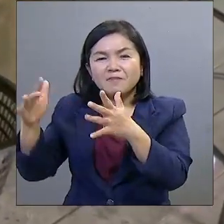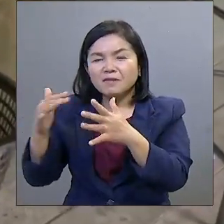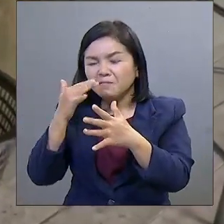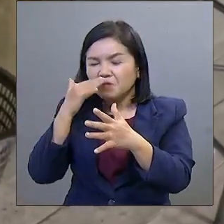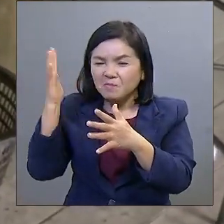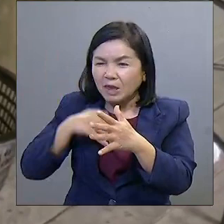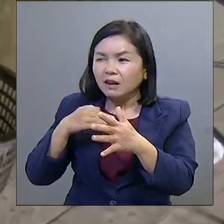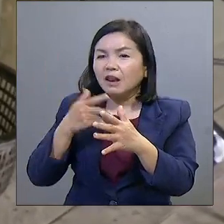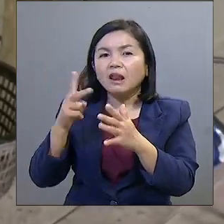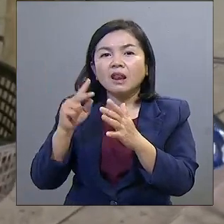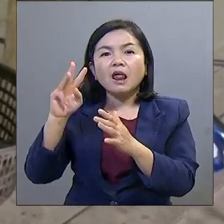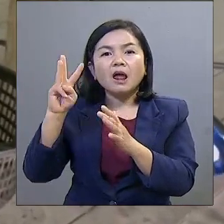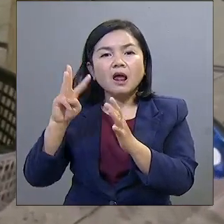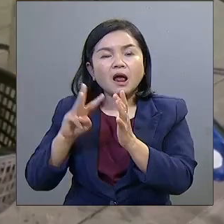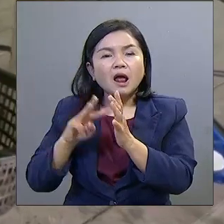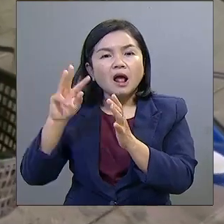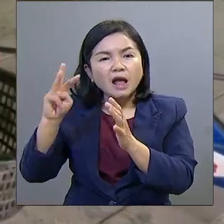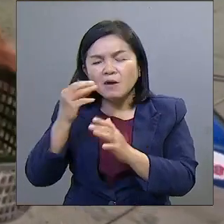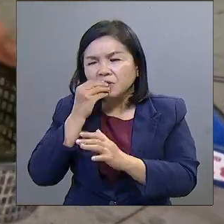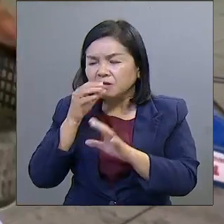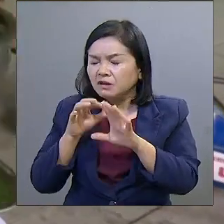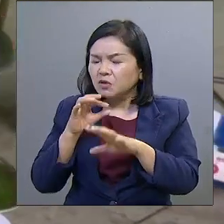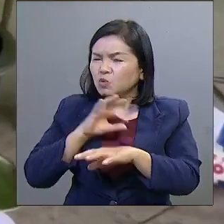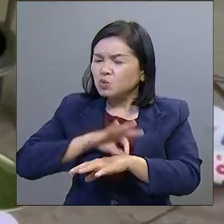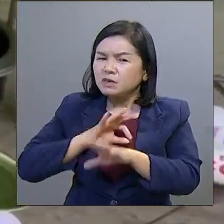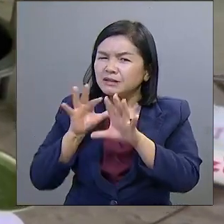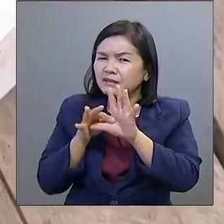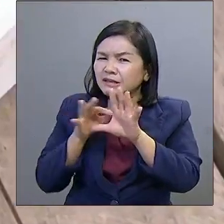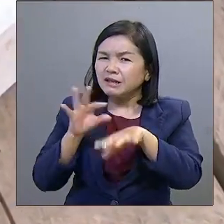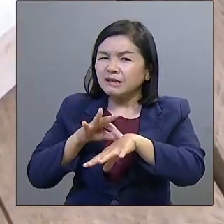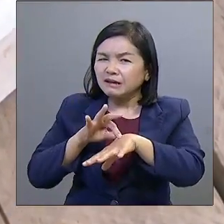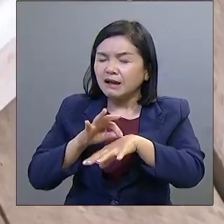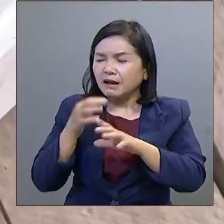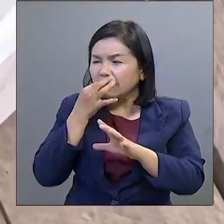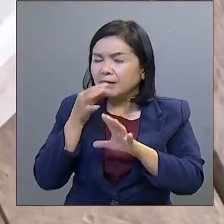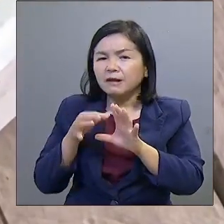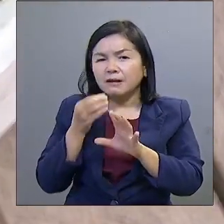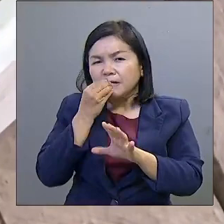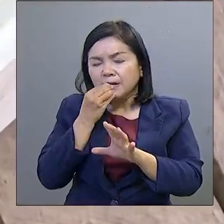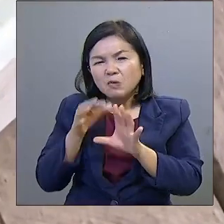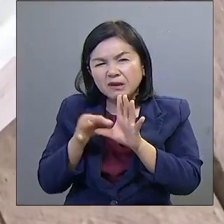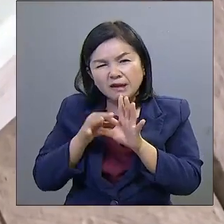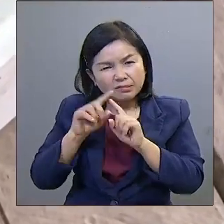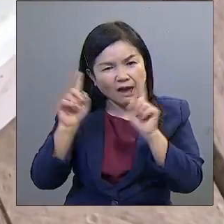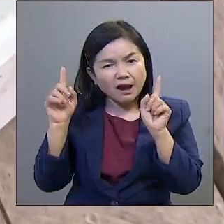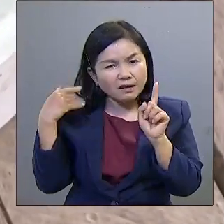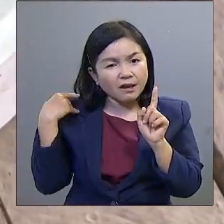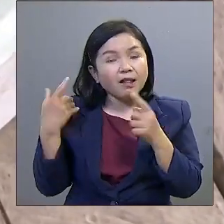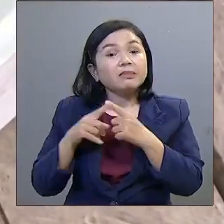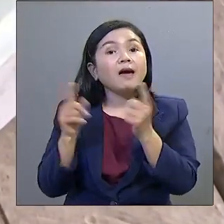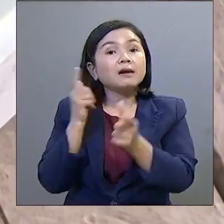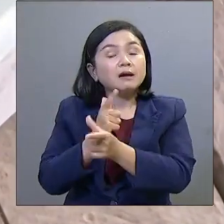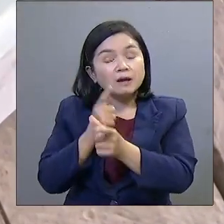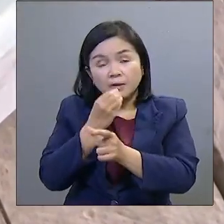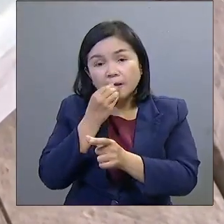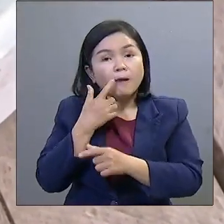อพลาสติกบ่อซีเมนต์เนี่ยมันจะเป็นรสชาติอีกแบบนึง นะคะคือตลาดในการเลี้ยงปลากดเนี่ยถือว่ายังเปิดกว้างนะ